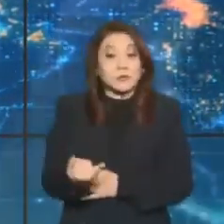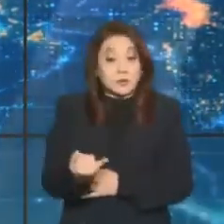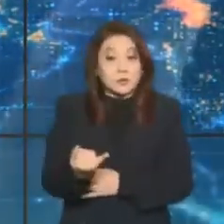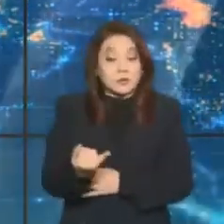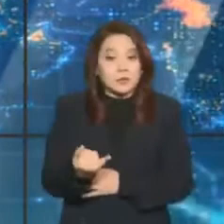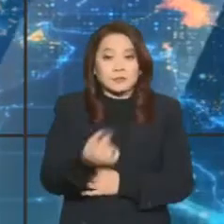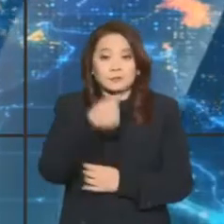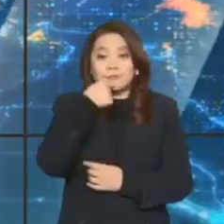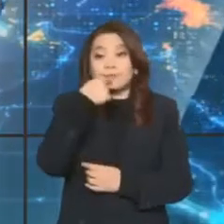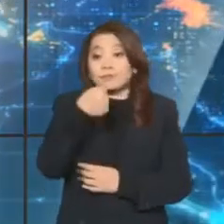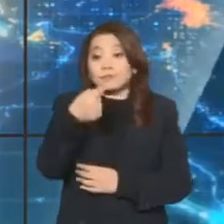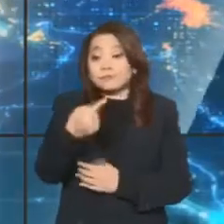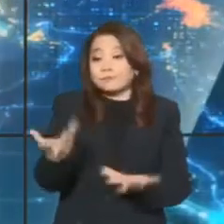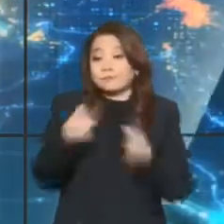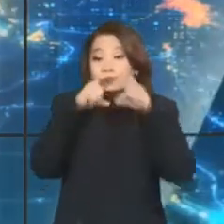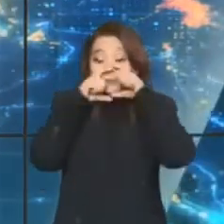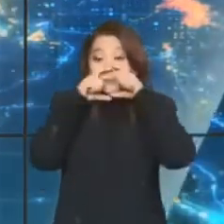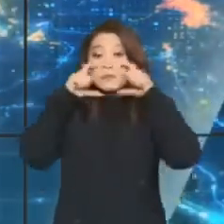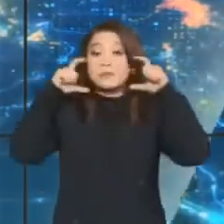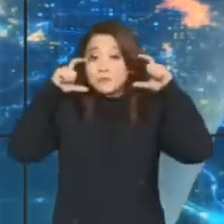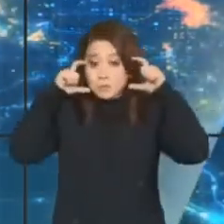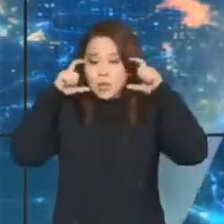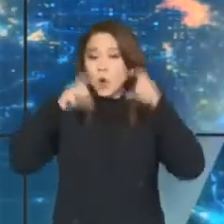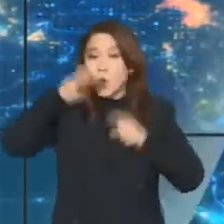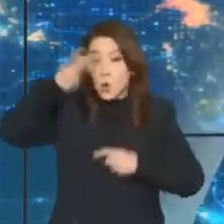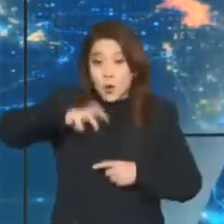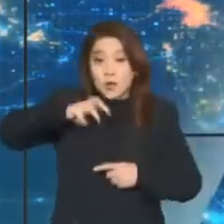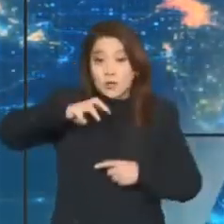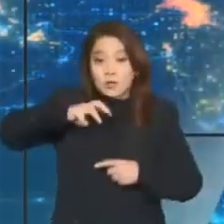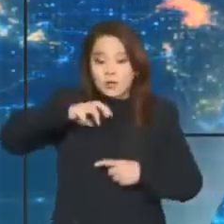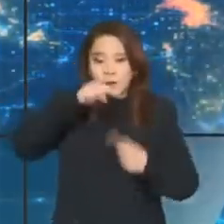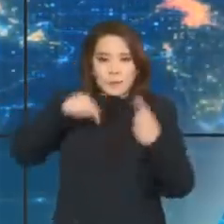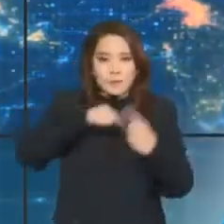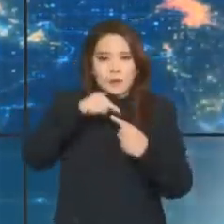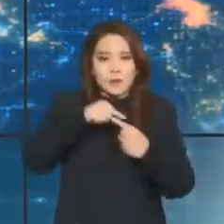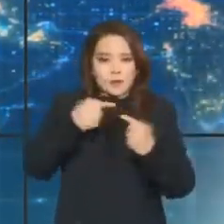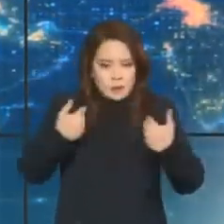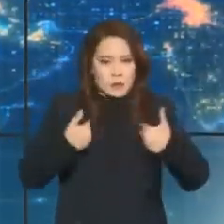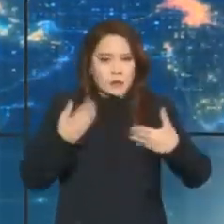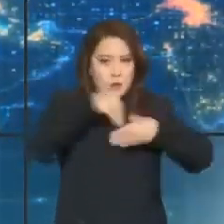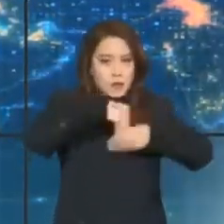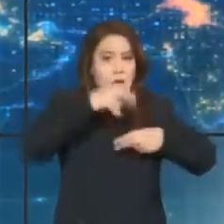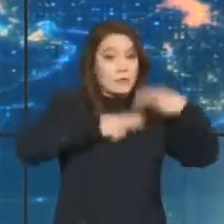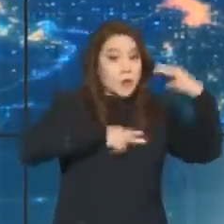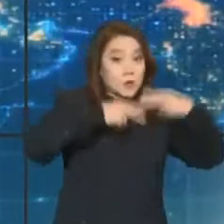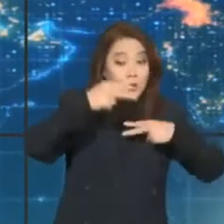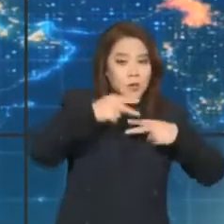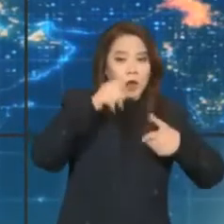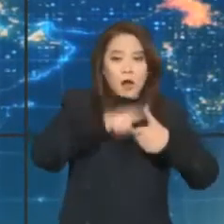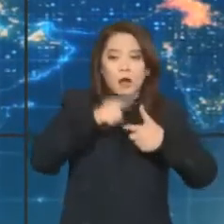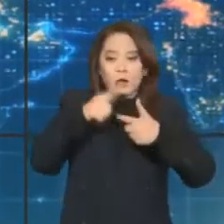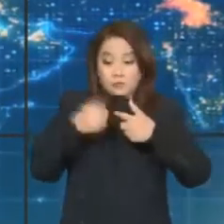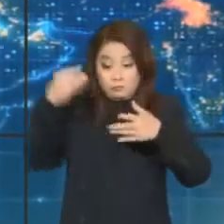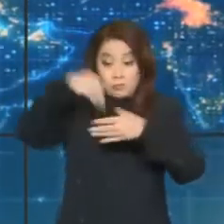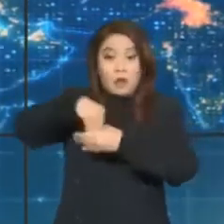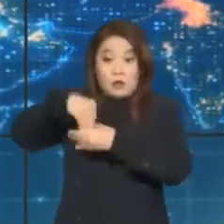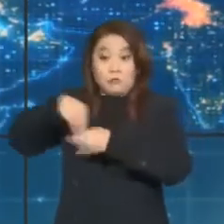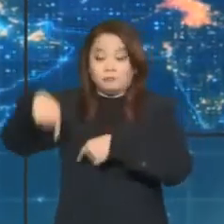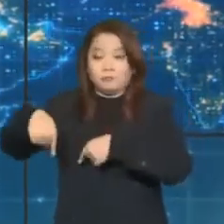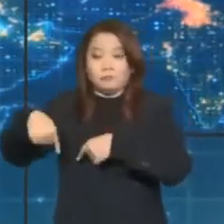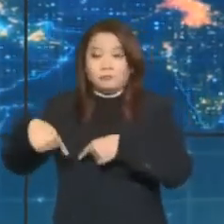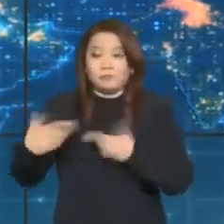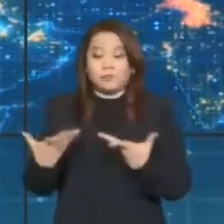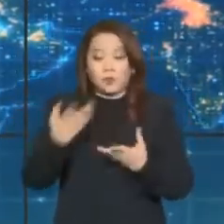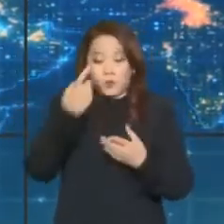bagaimanapun berkata pemakaian Belitung ke adalah wajib apabila berada di dalam bangunan atau indo.dan